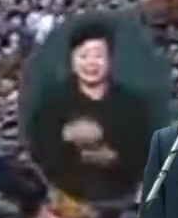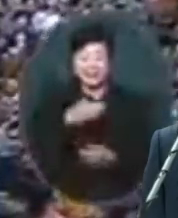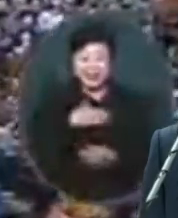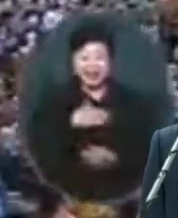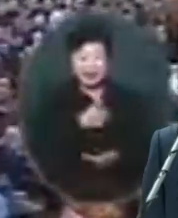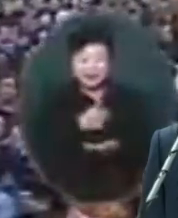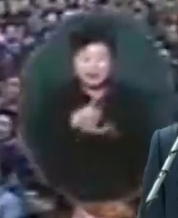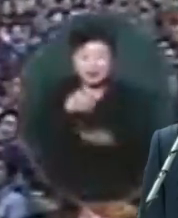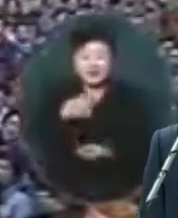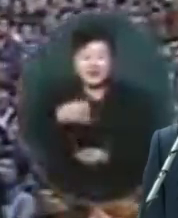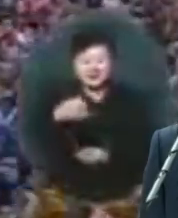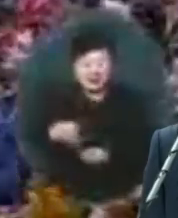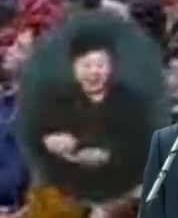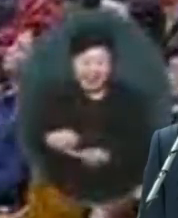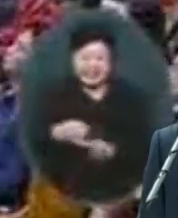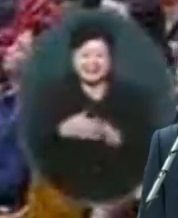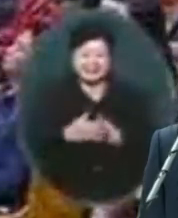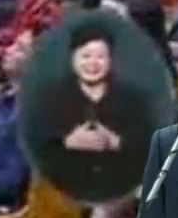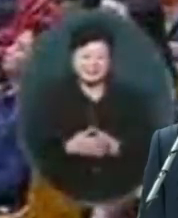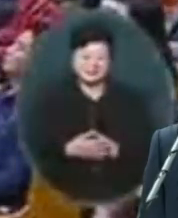나는 주님의 자녀다.